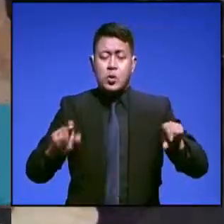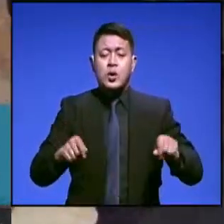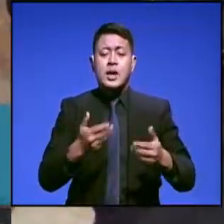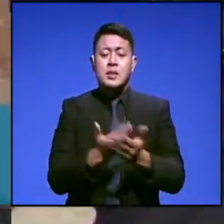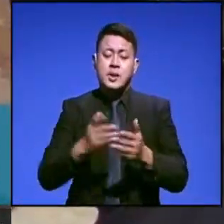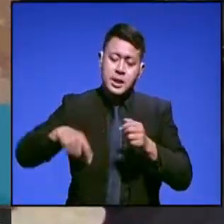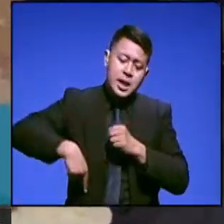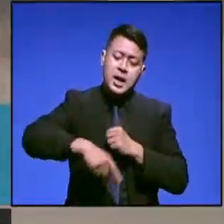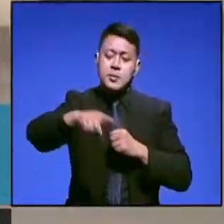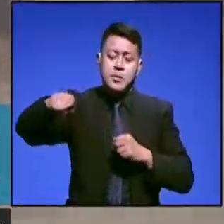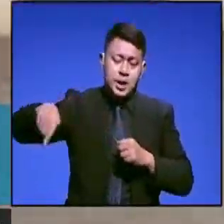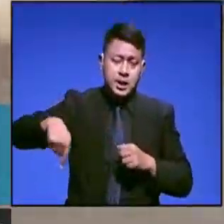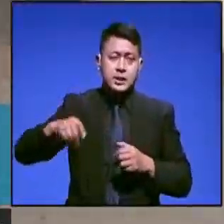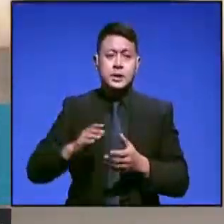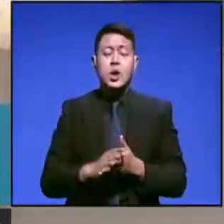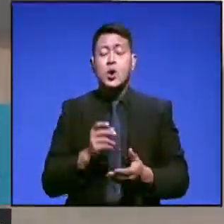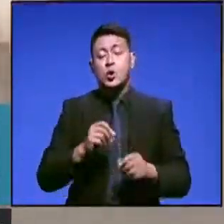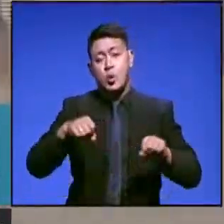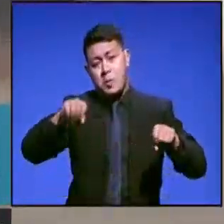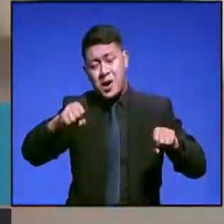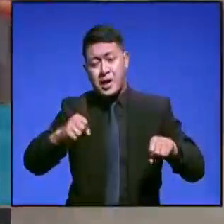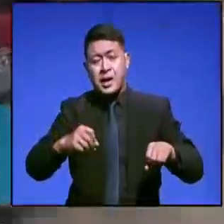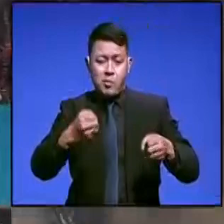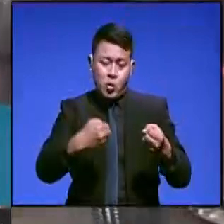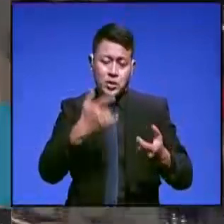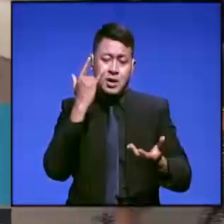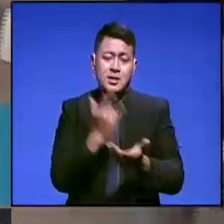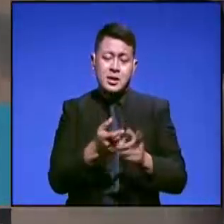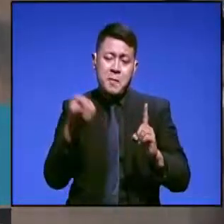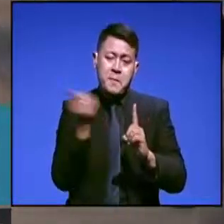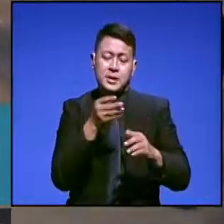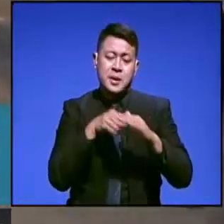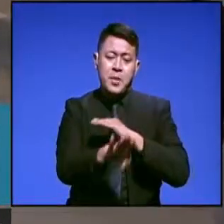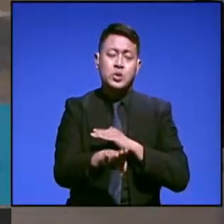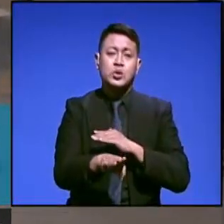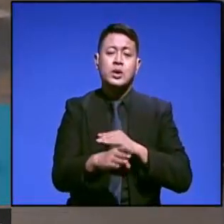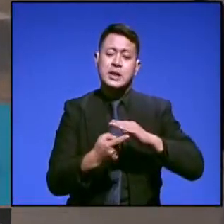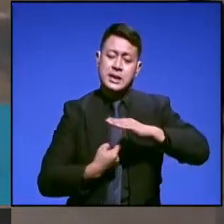diminta kembali berputar arah. Bagi pengendara yang tetap memaksa masuk, akan